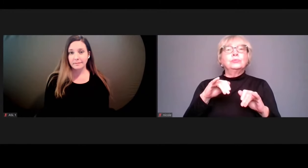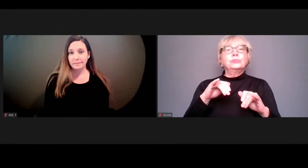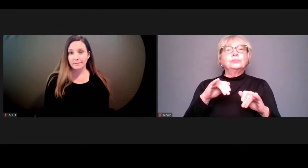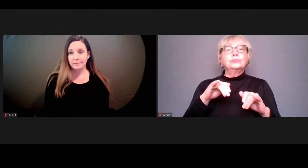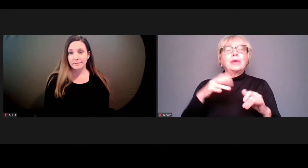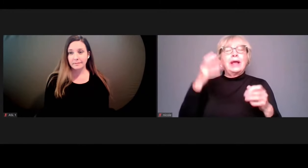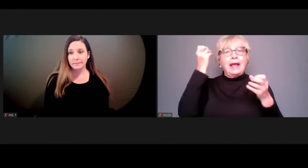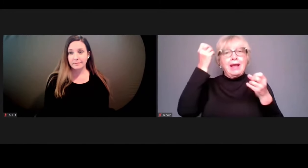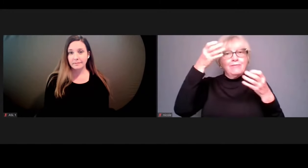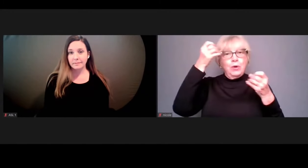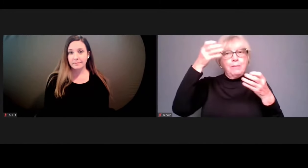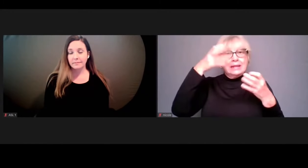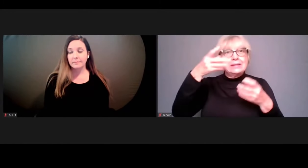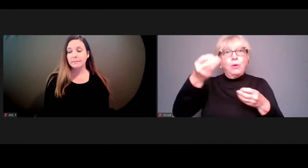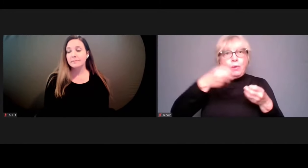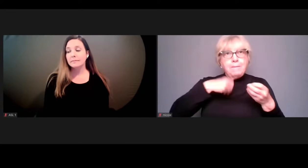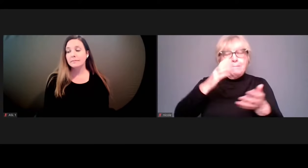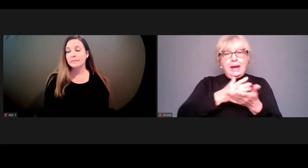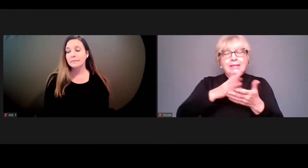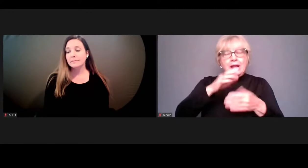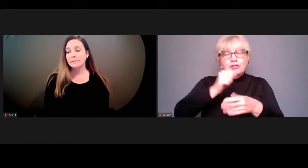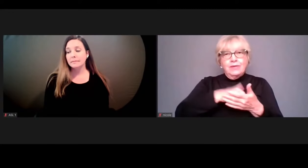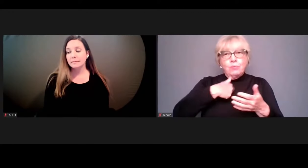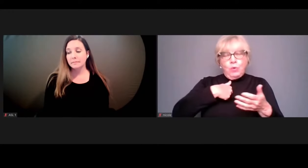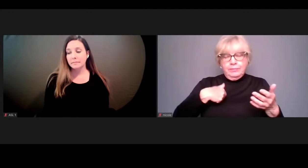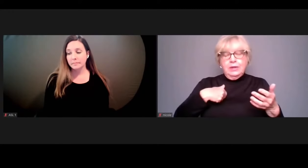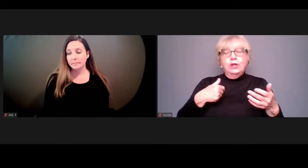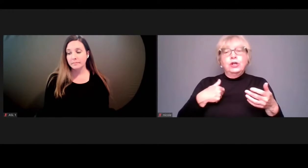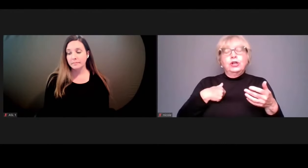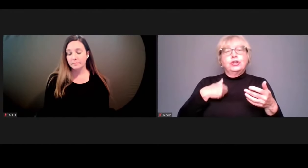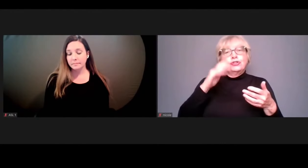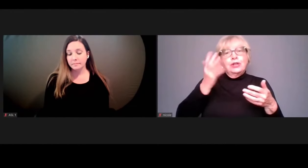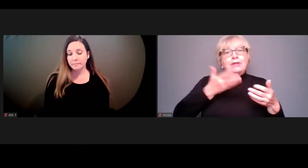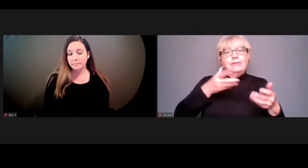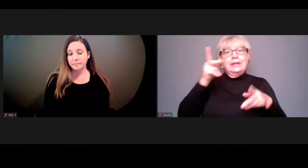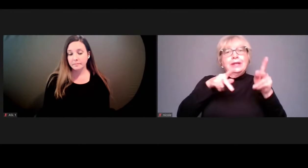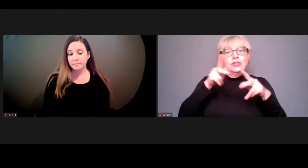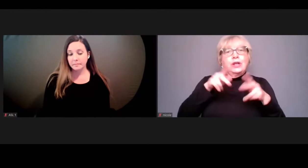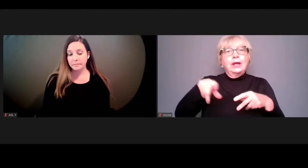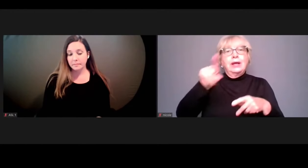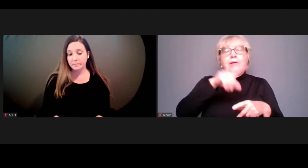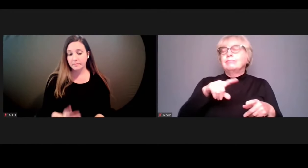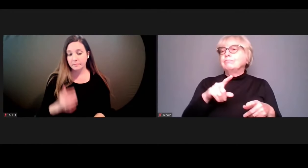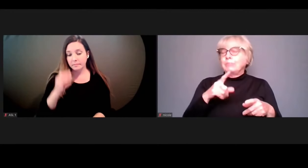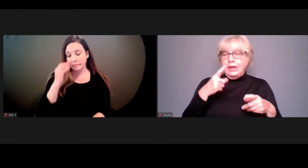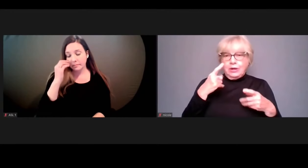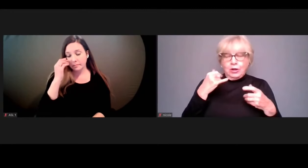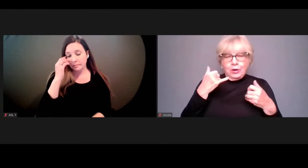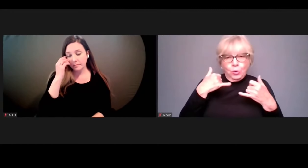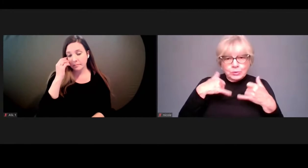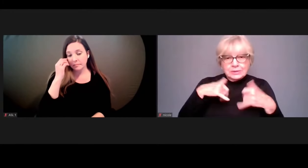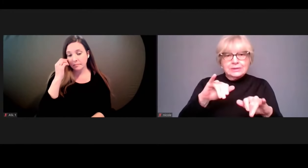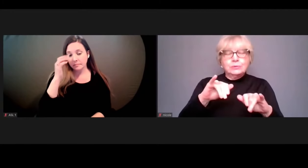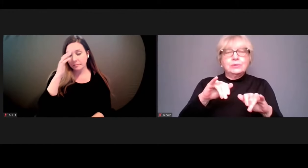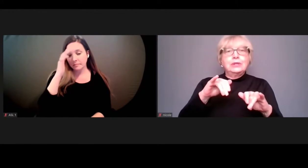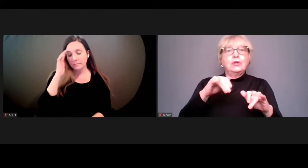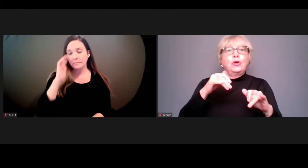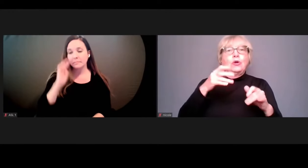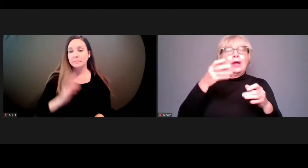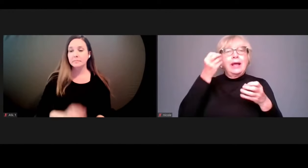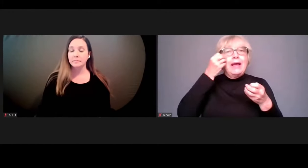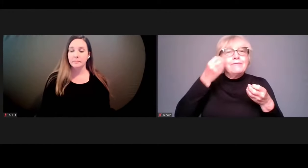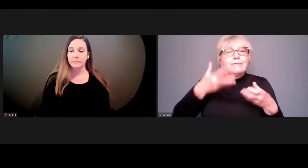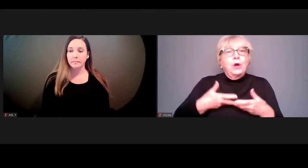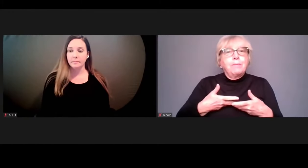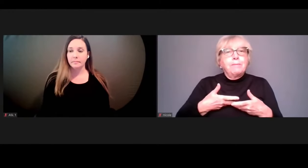l'information qu'ils me partagent. J'incite aussi ma communauté à continuer à rapporter de façon officielle. S'il vous plaît,